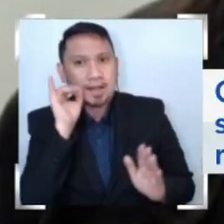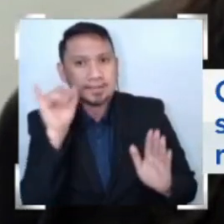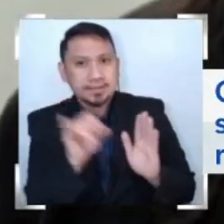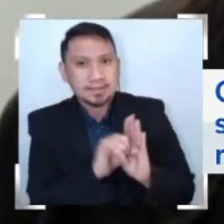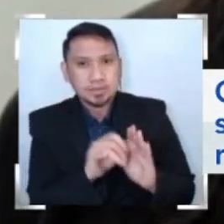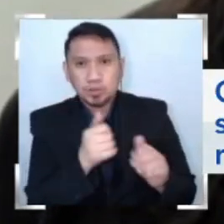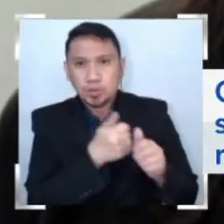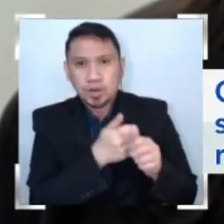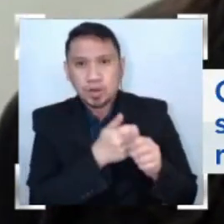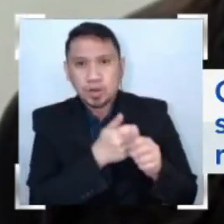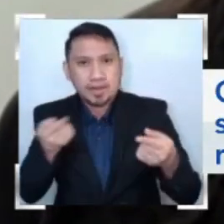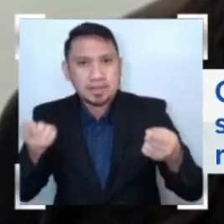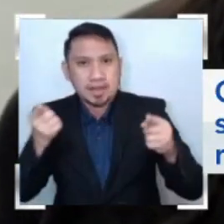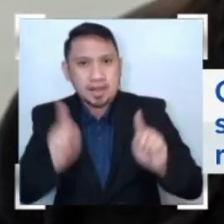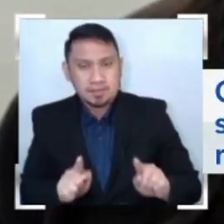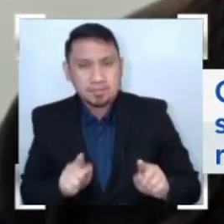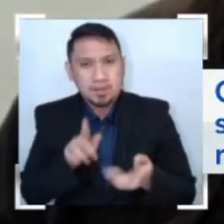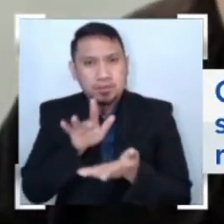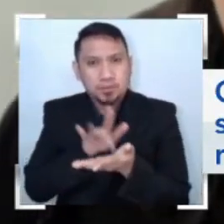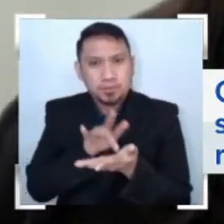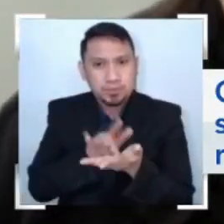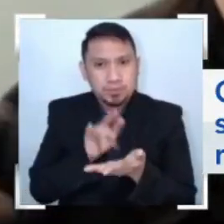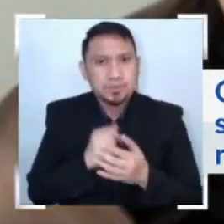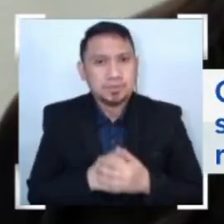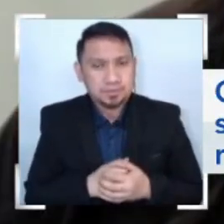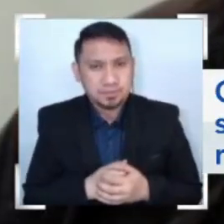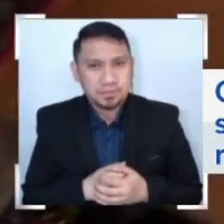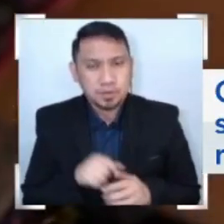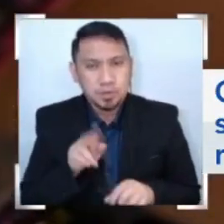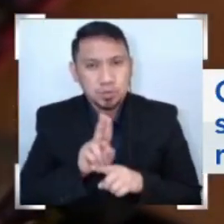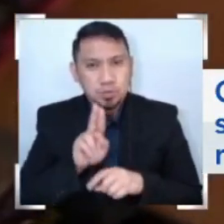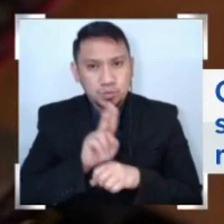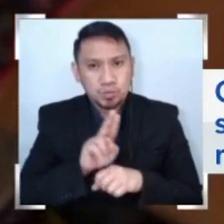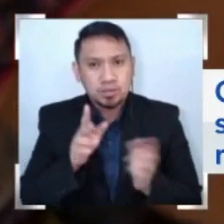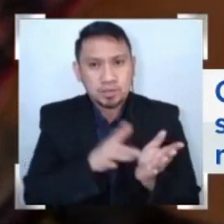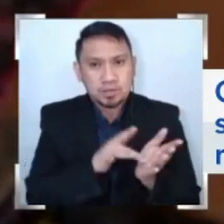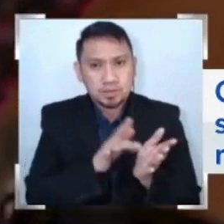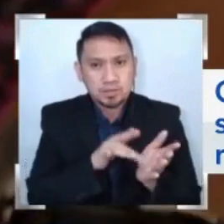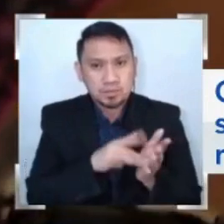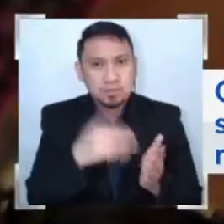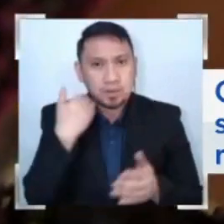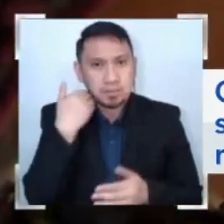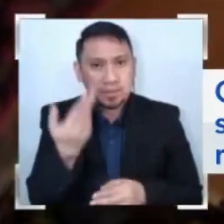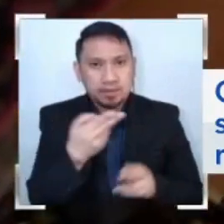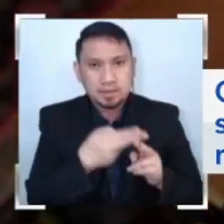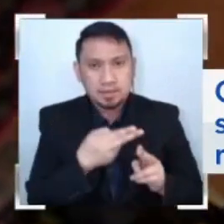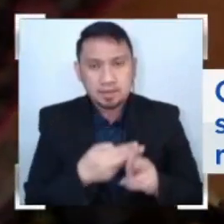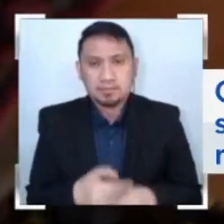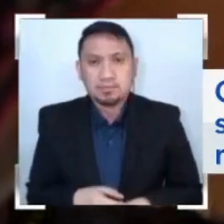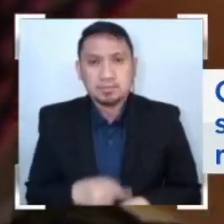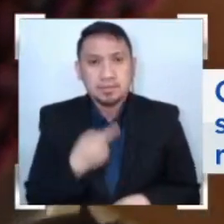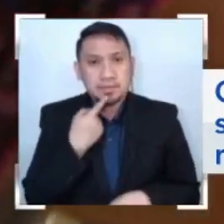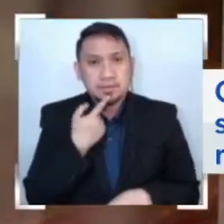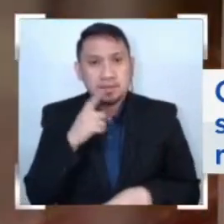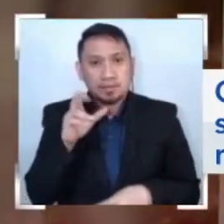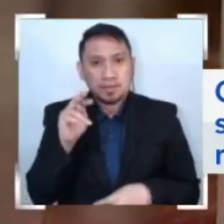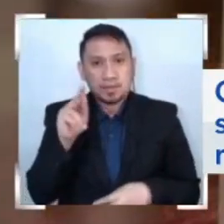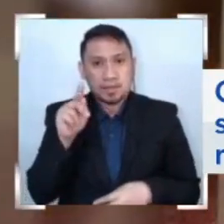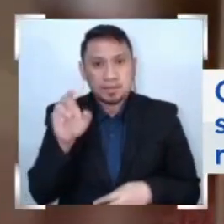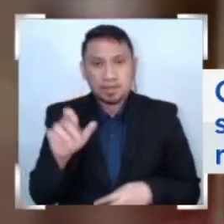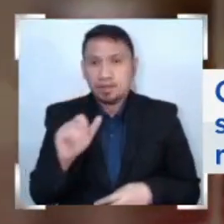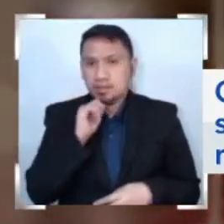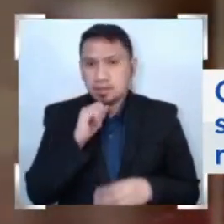may mga taong nagpe-pretend na bumoto gamit ang pangalan ng ibang tao. Ayon sa Lente, bagamat hindi naman daw talamak,